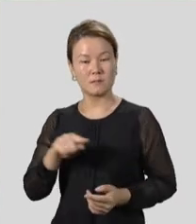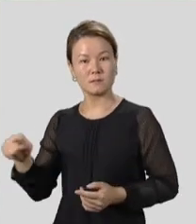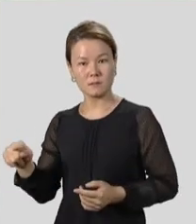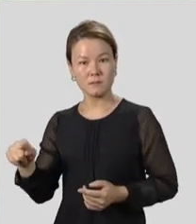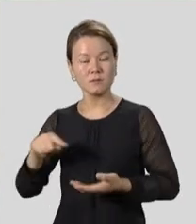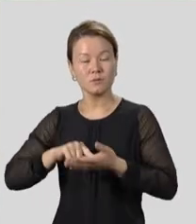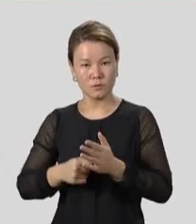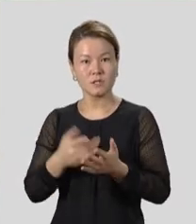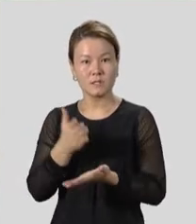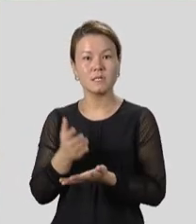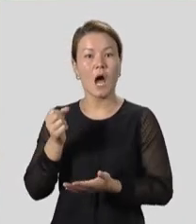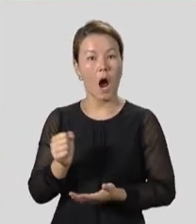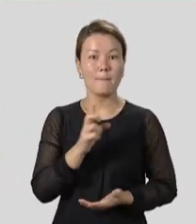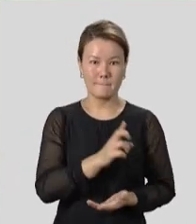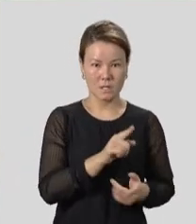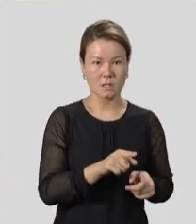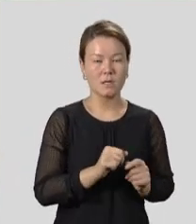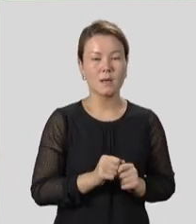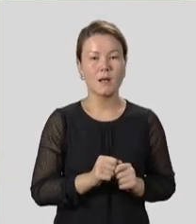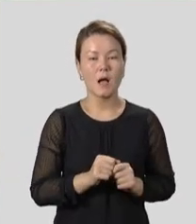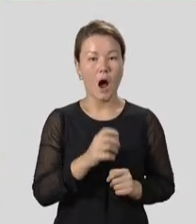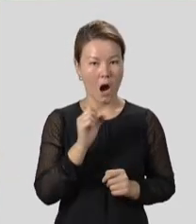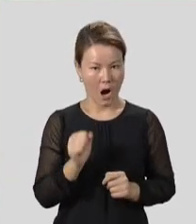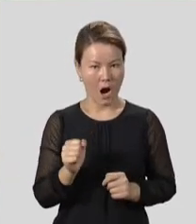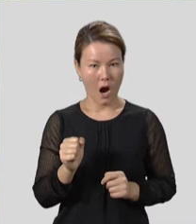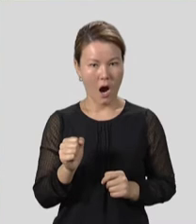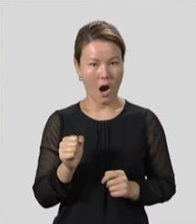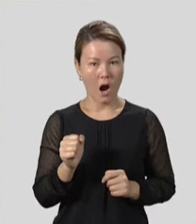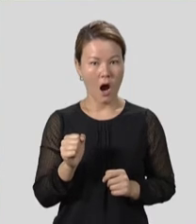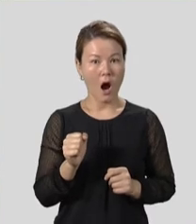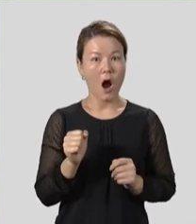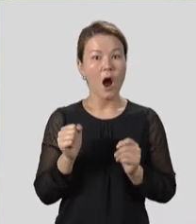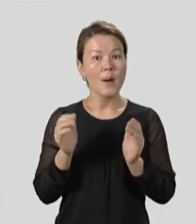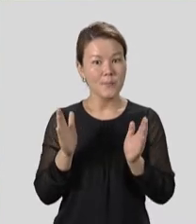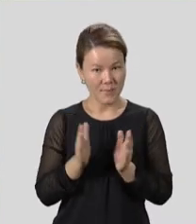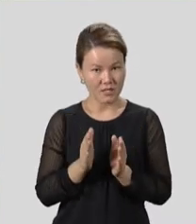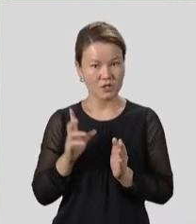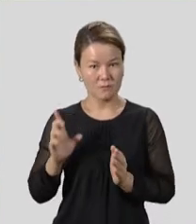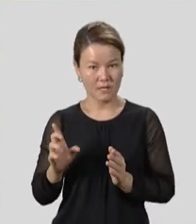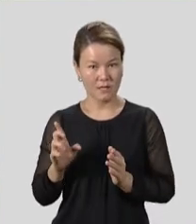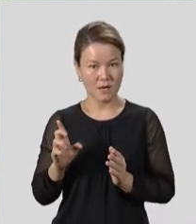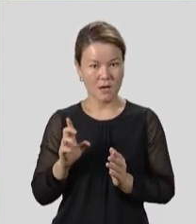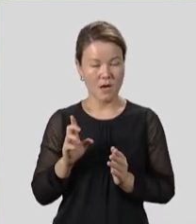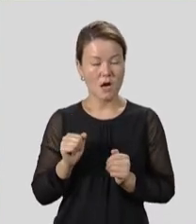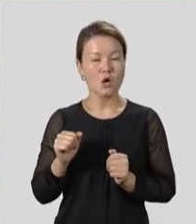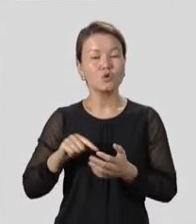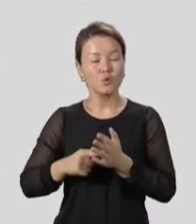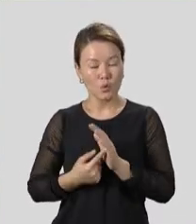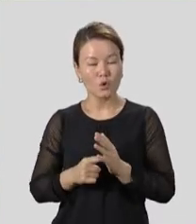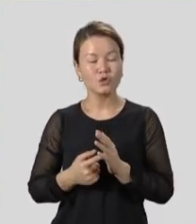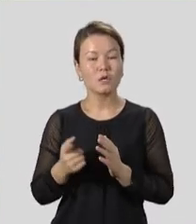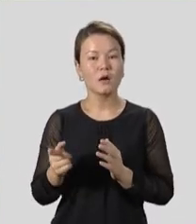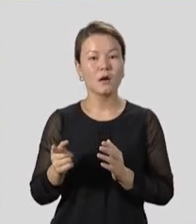отмечены точки А и Б. Причем А меньше Б. То есть точка А расположена на